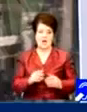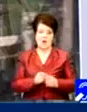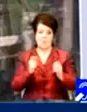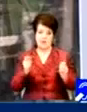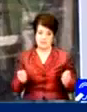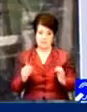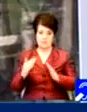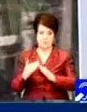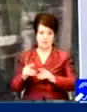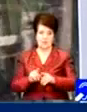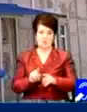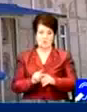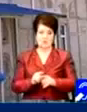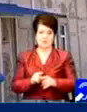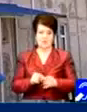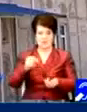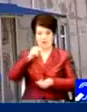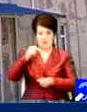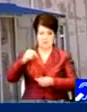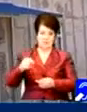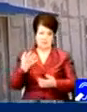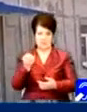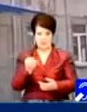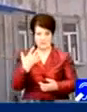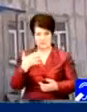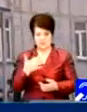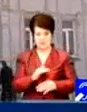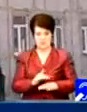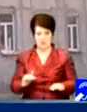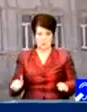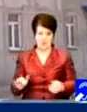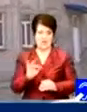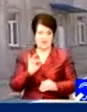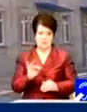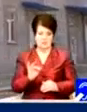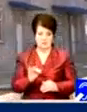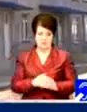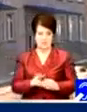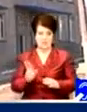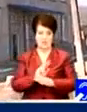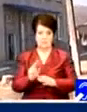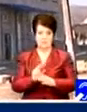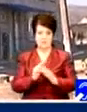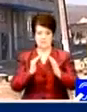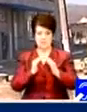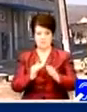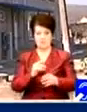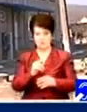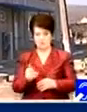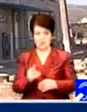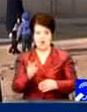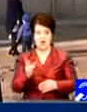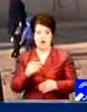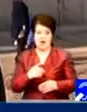într-un bloc tot adaptat încă 50 de copii și ne-am axat pe reparația blocului tipic. Am